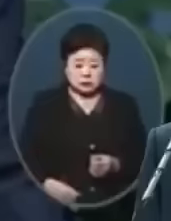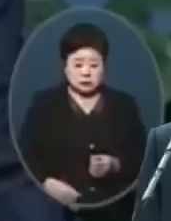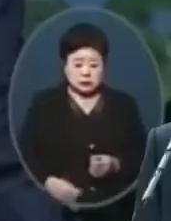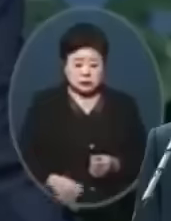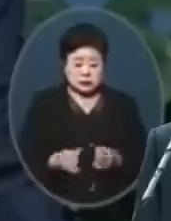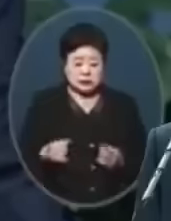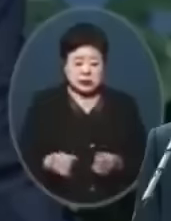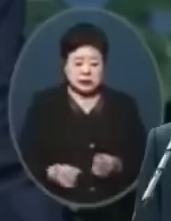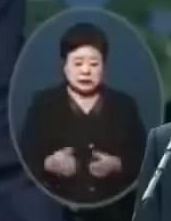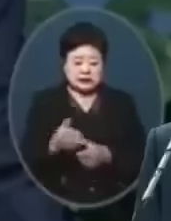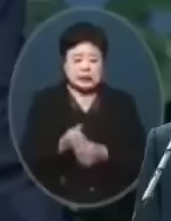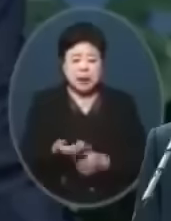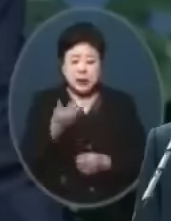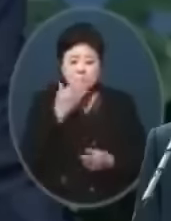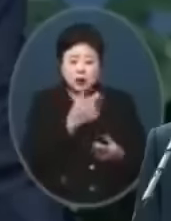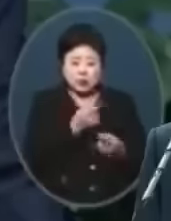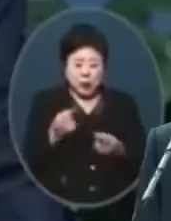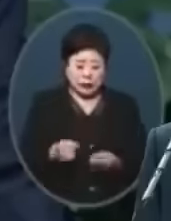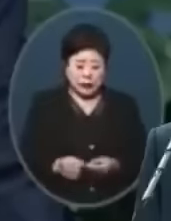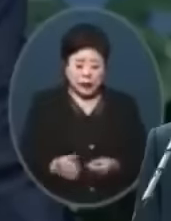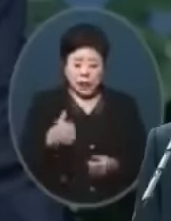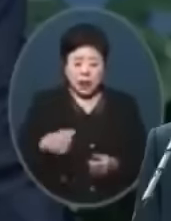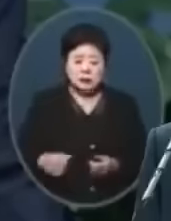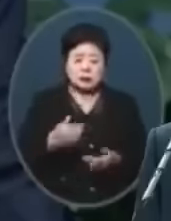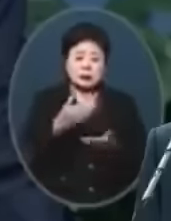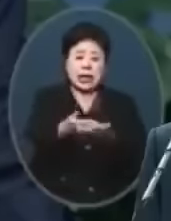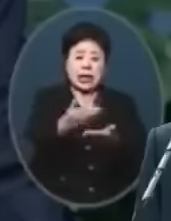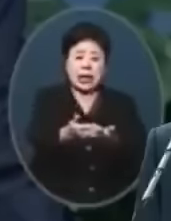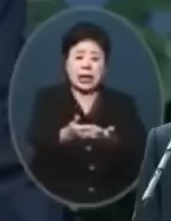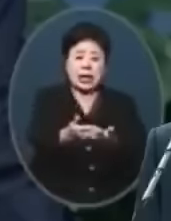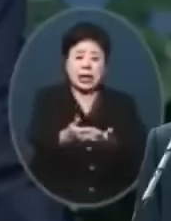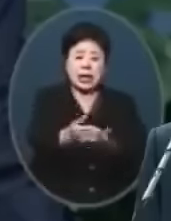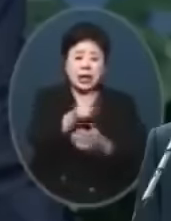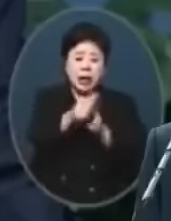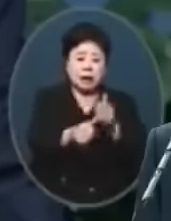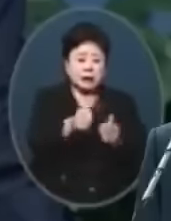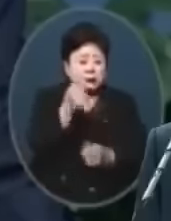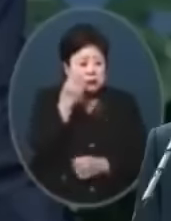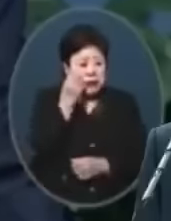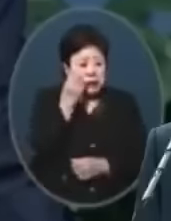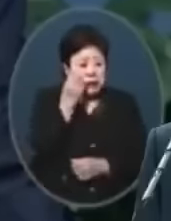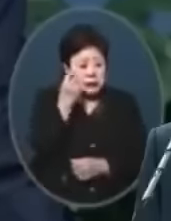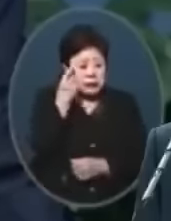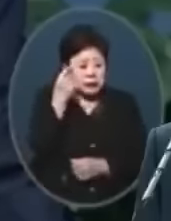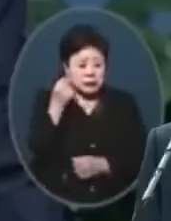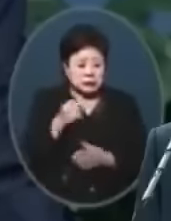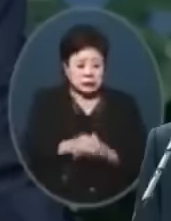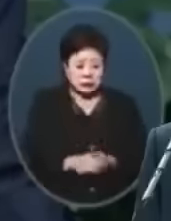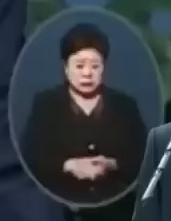잡아잡으시려고 하시는 하나님이 세상에 어디 계시냐.